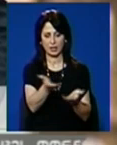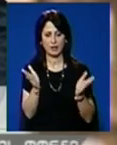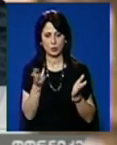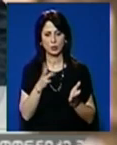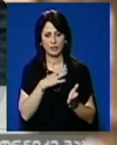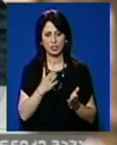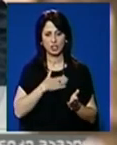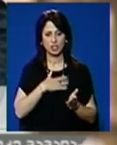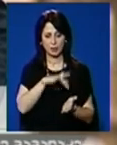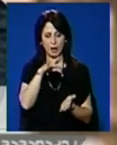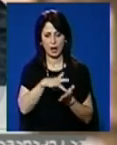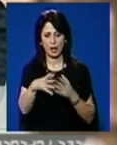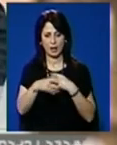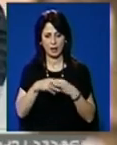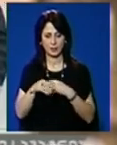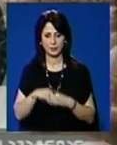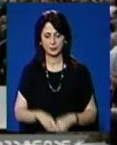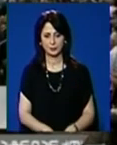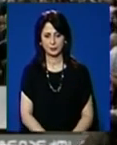თქვენ, ჩემი თანაქალაქელები.